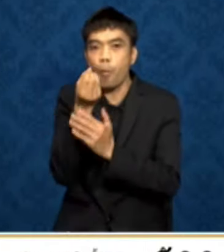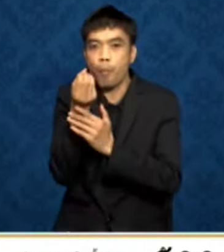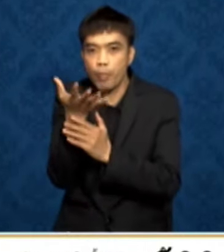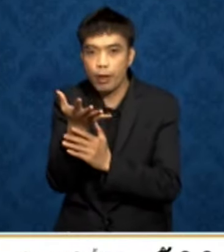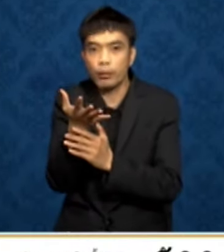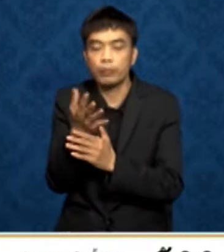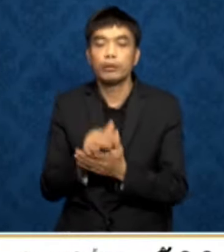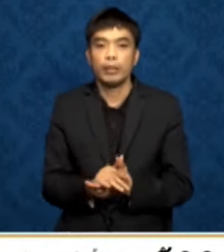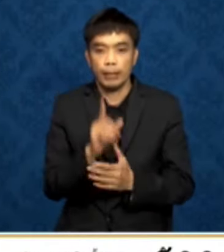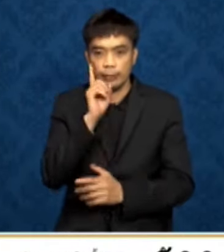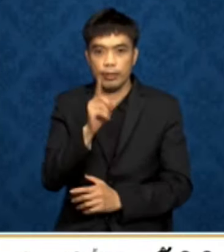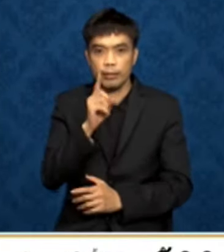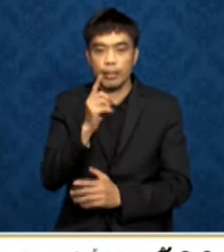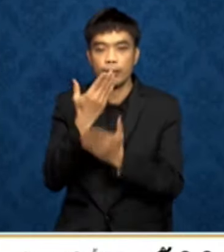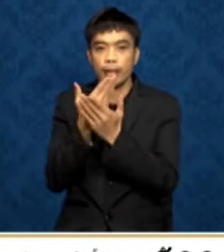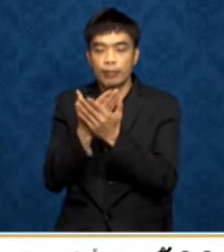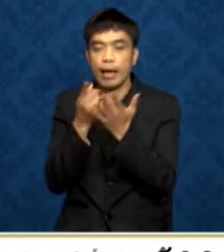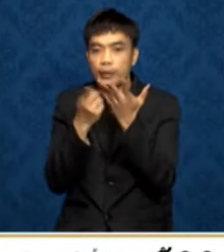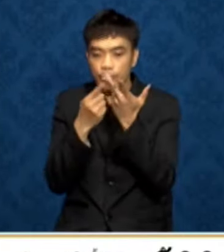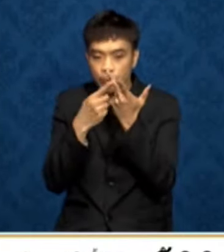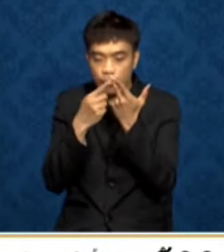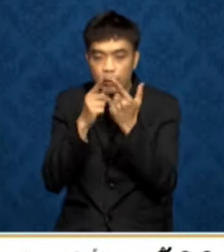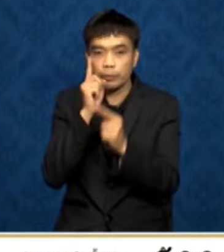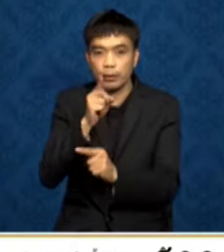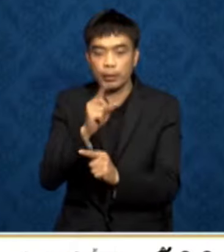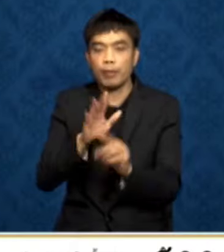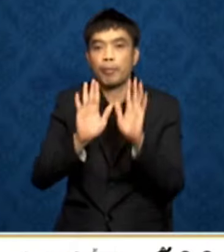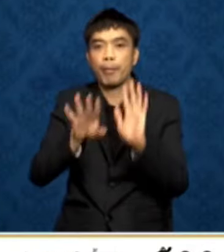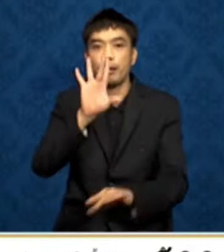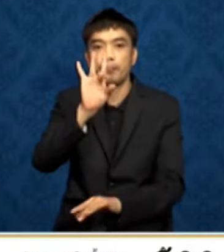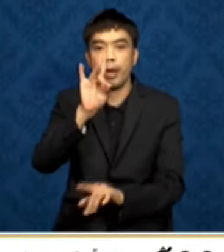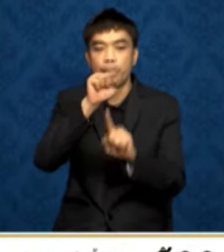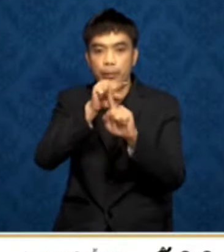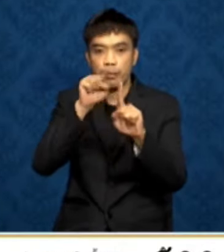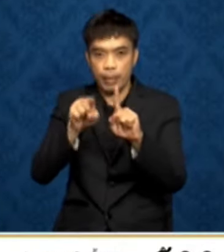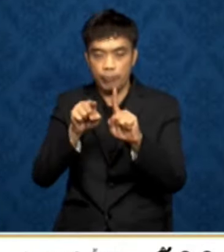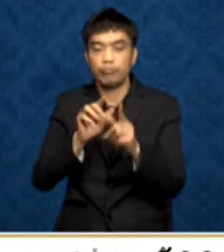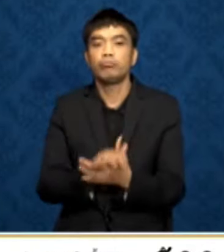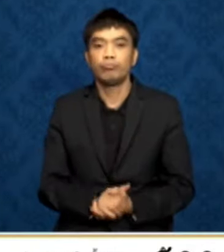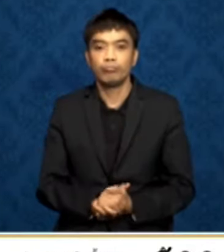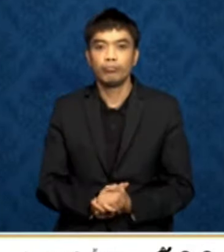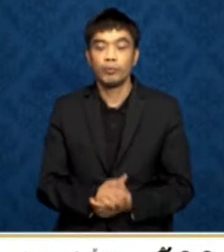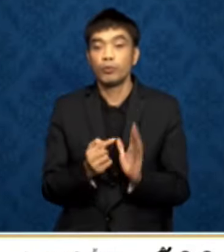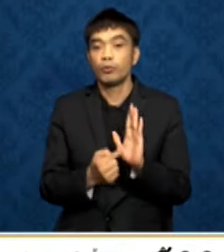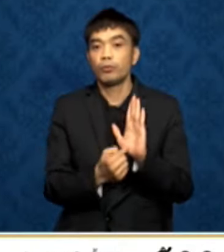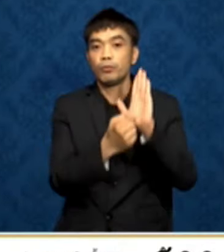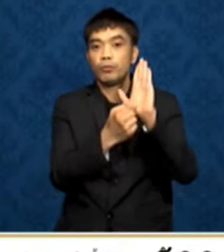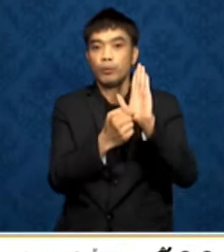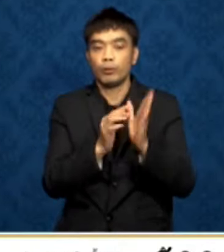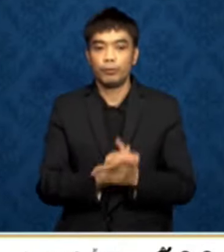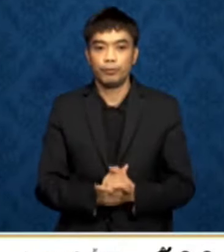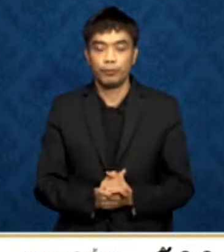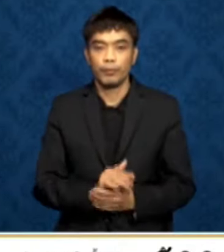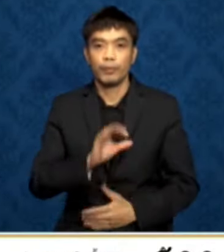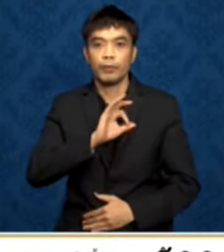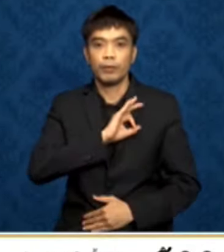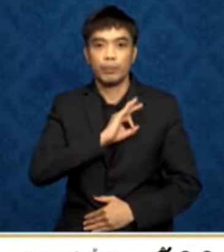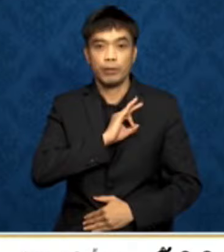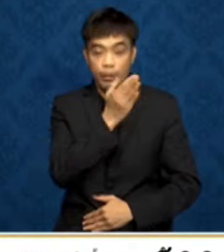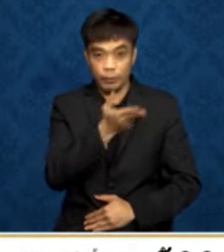เรียนว่างบลงทุนถ้านับสัดส่วนจริงๆมีเพียงแค่ 88%เท่านั้นเองจะขออนุญาตยกตัวอย่างครับที่ท่านสมาชิก